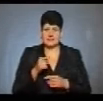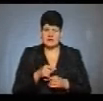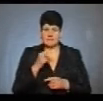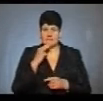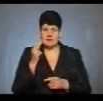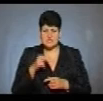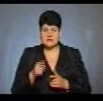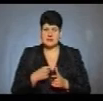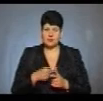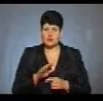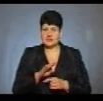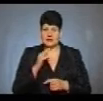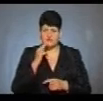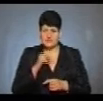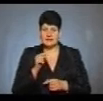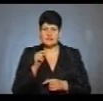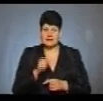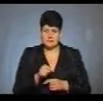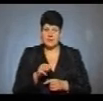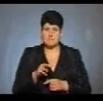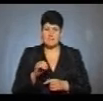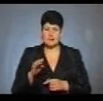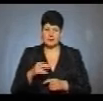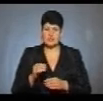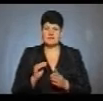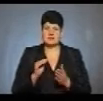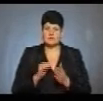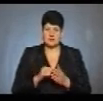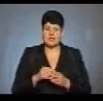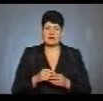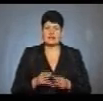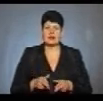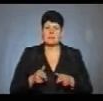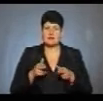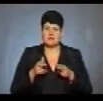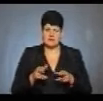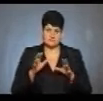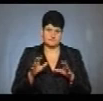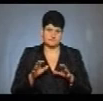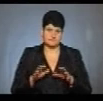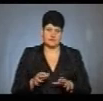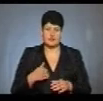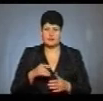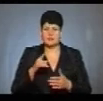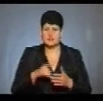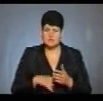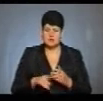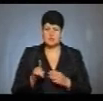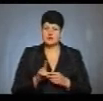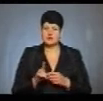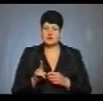винність або невинність лише тими методами, які встановлені кримінальним процесуальним законом. Я надіюся,